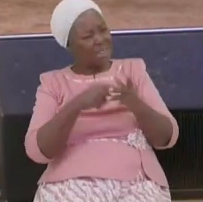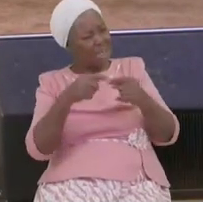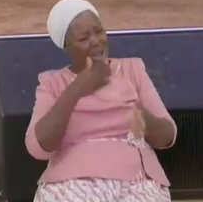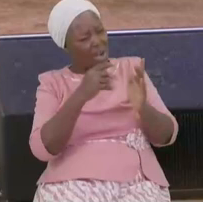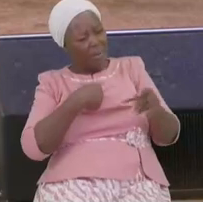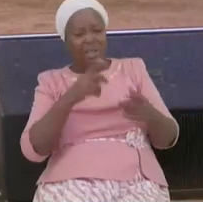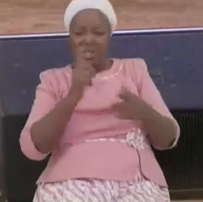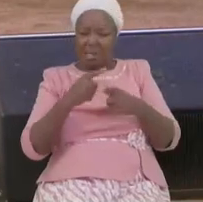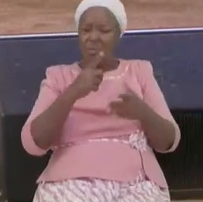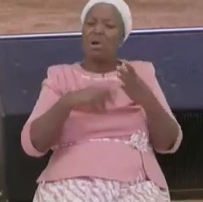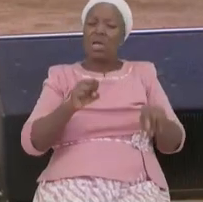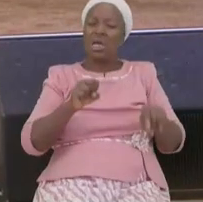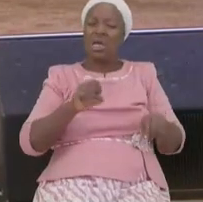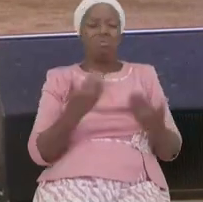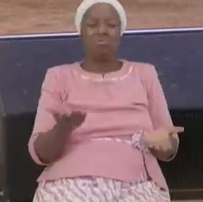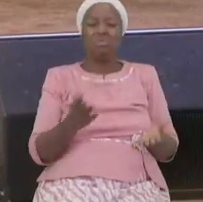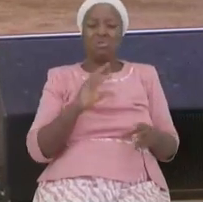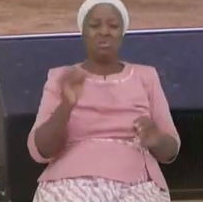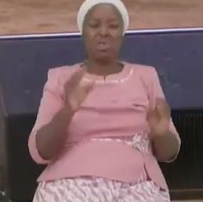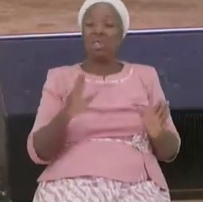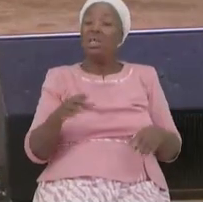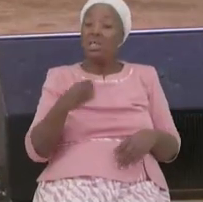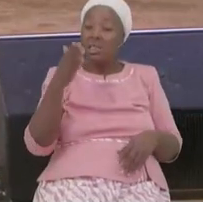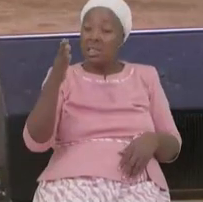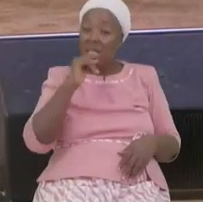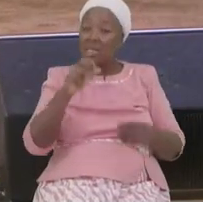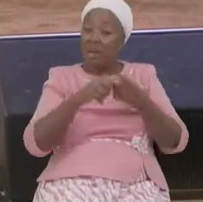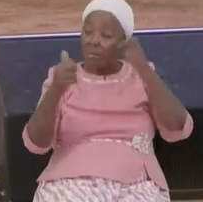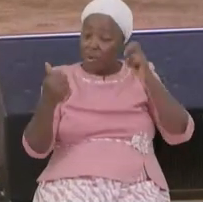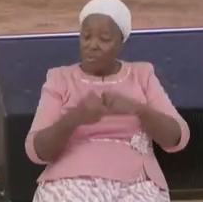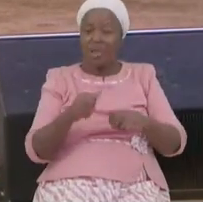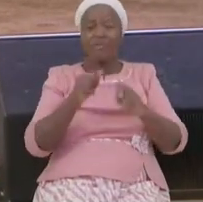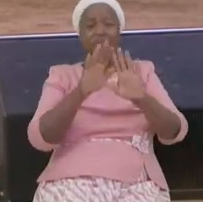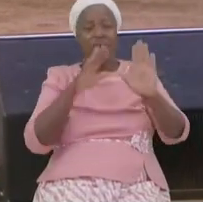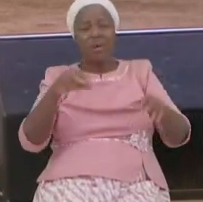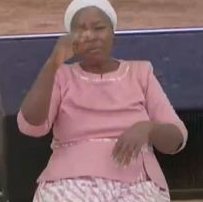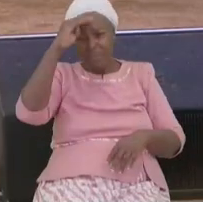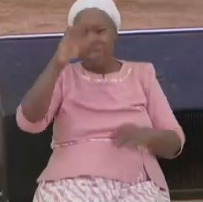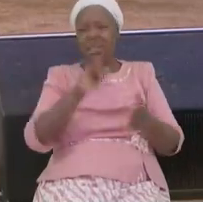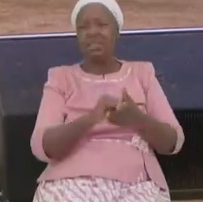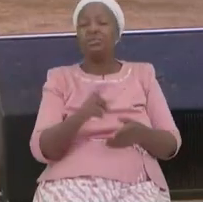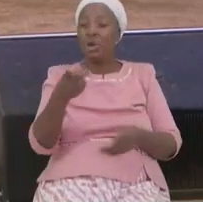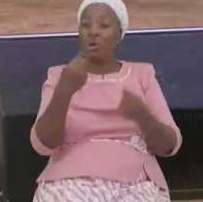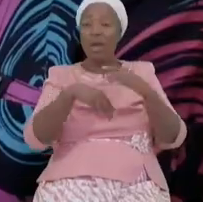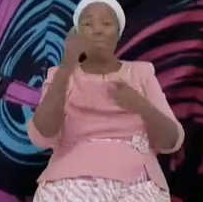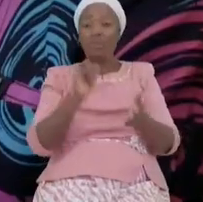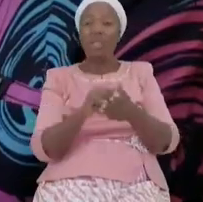faire? Ça, c'est le problème. La crainte de l'homme. Et tu sortiras de cette crainte cette année.